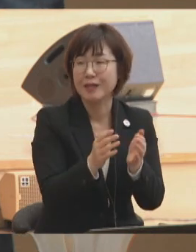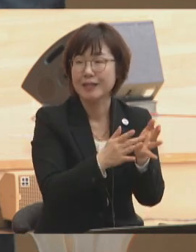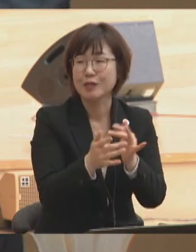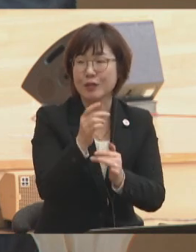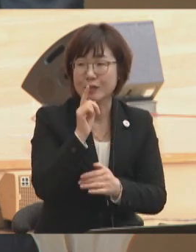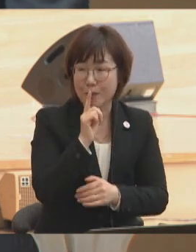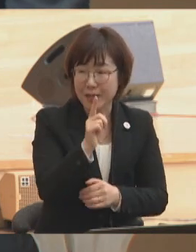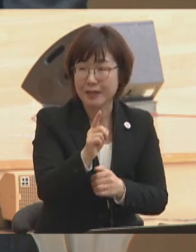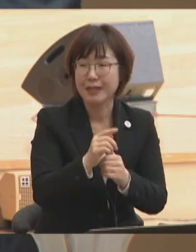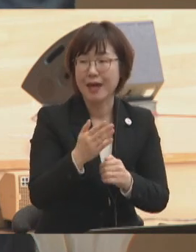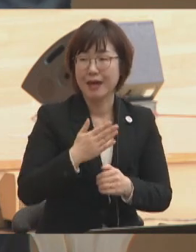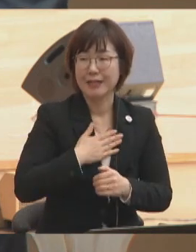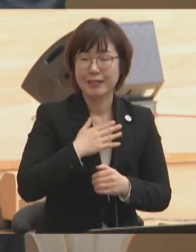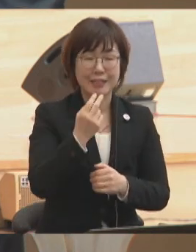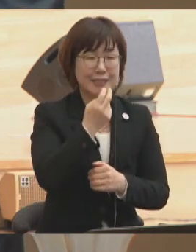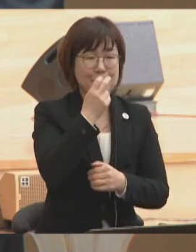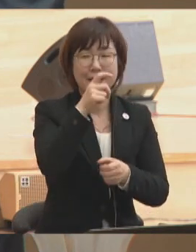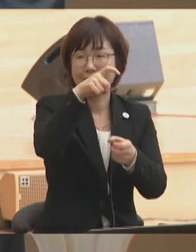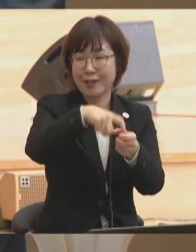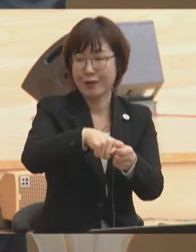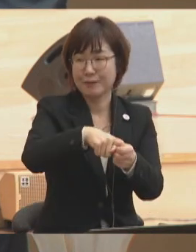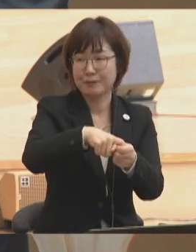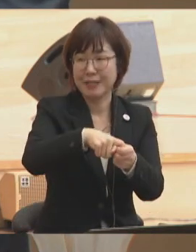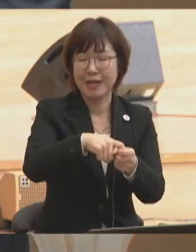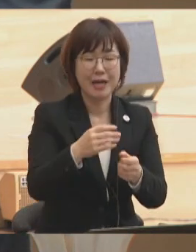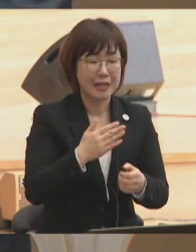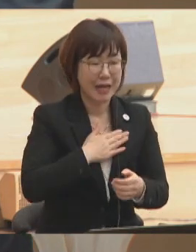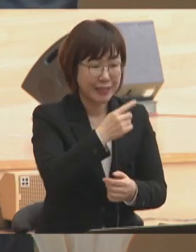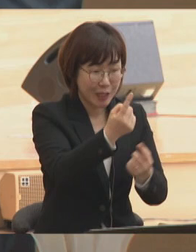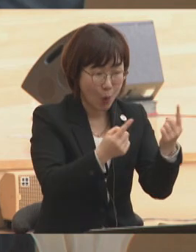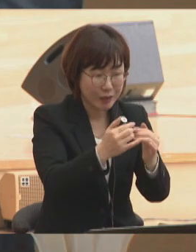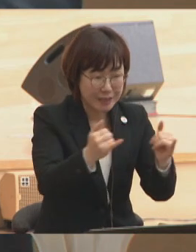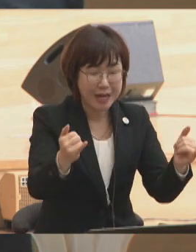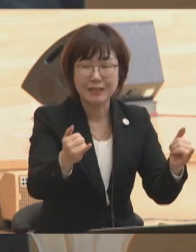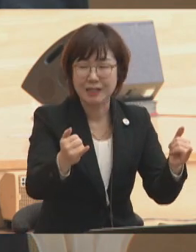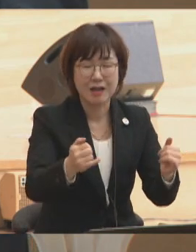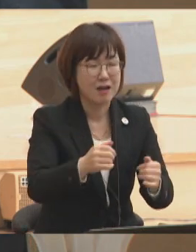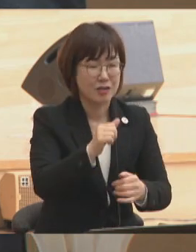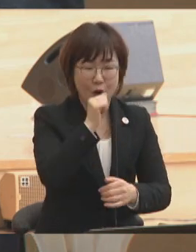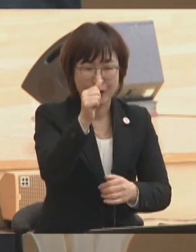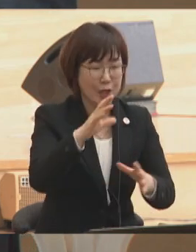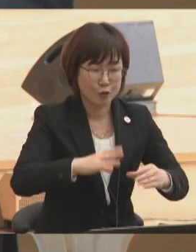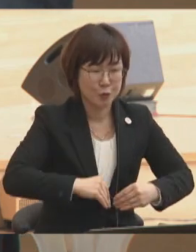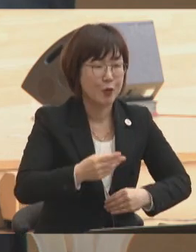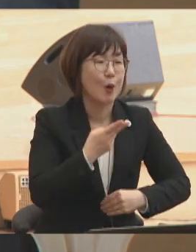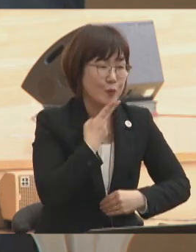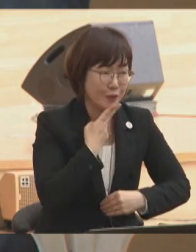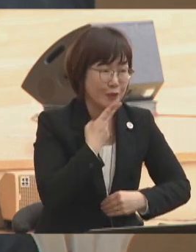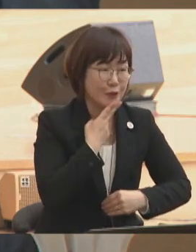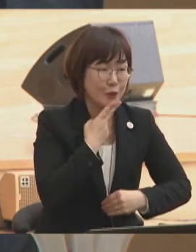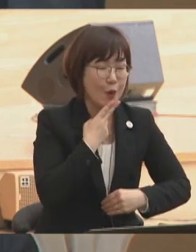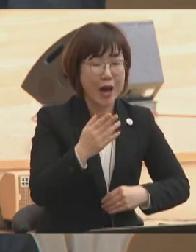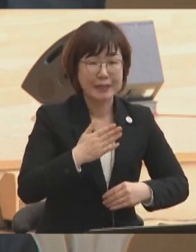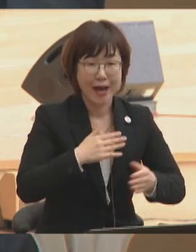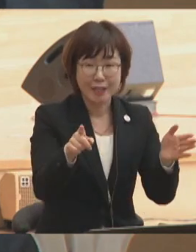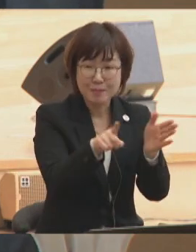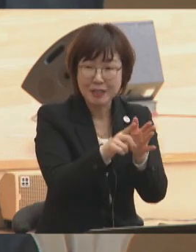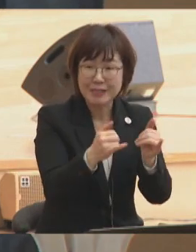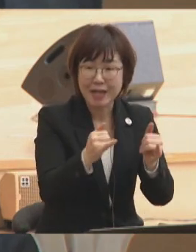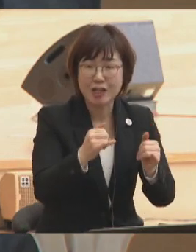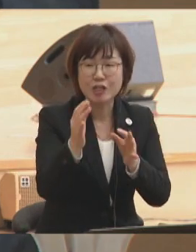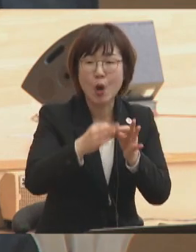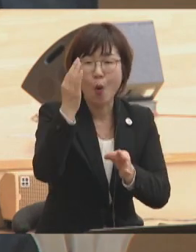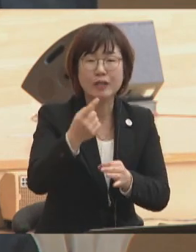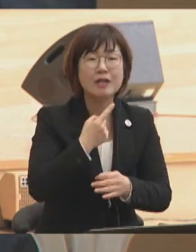시작. 예수께서 이르시되 나는 생명의 떡이니 내게 오는 자는 결코 주리지 아니할 터이요 나를 믿는 자는